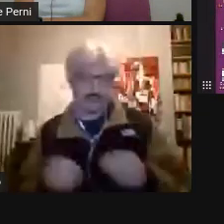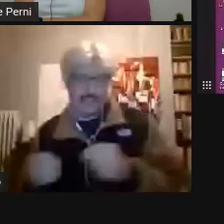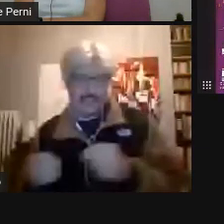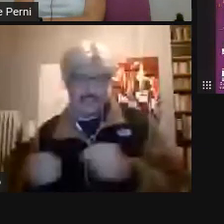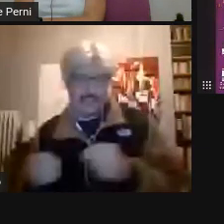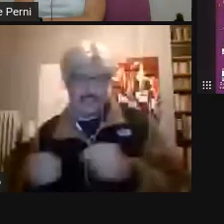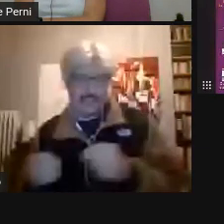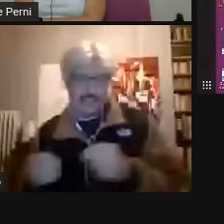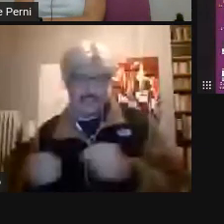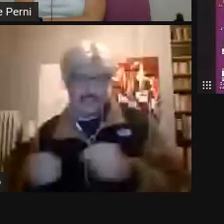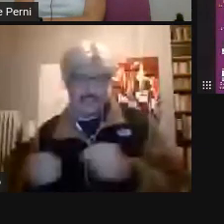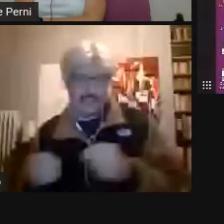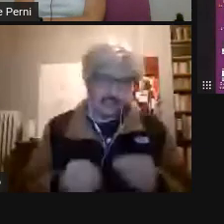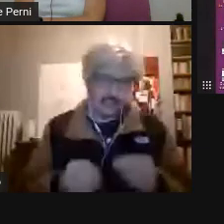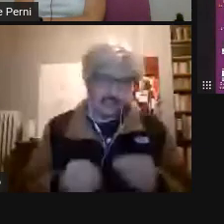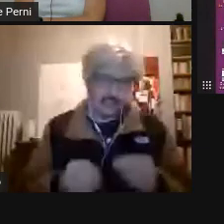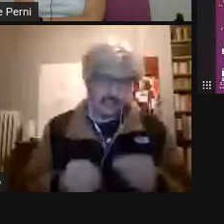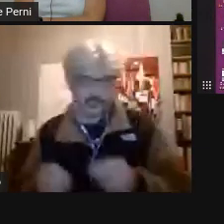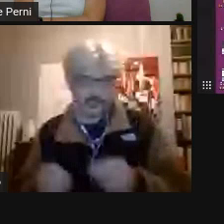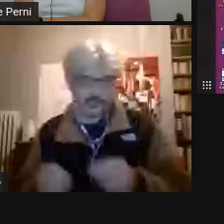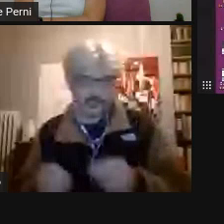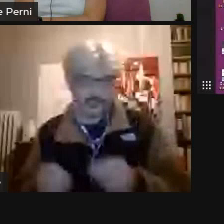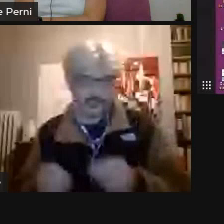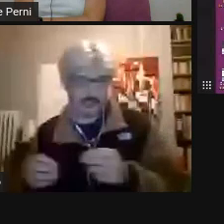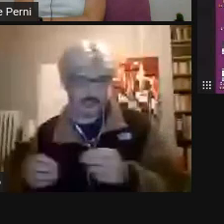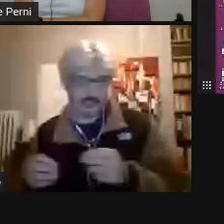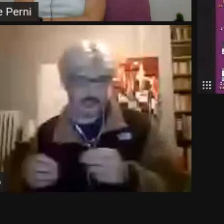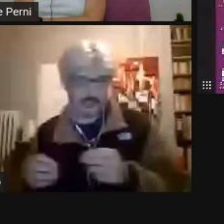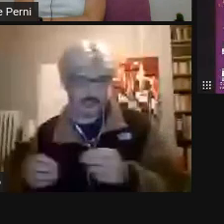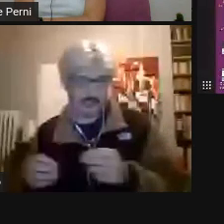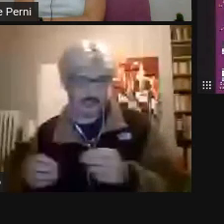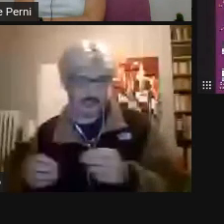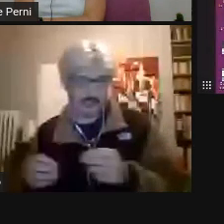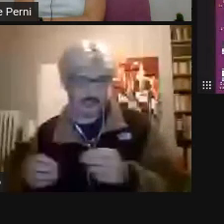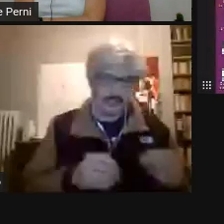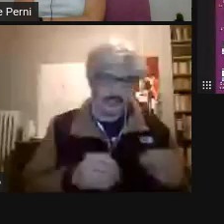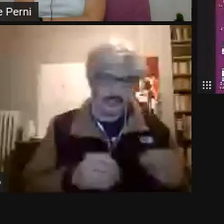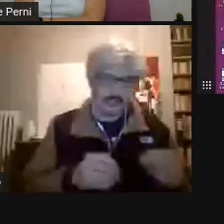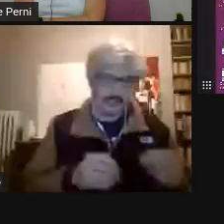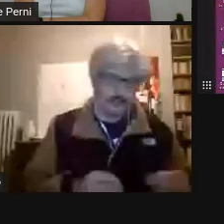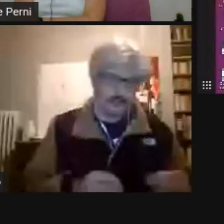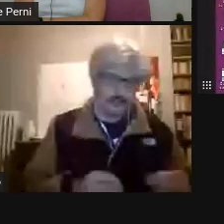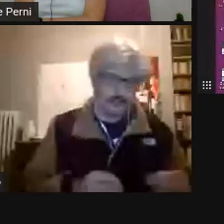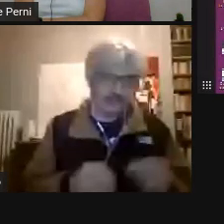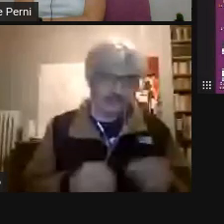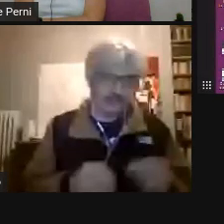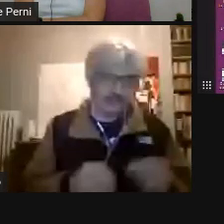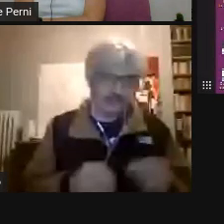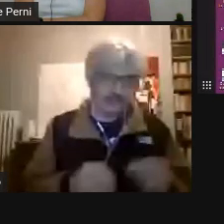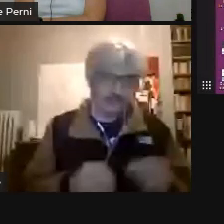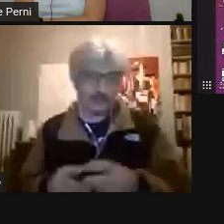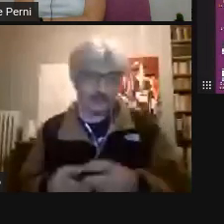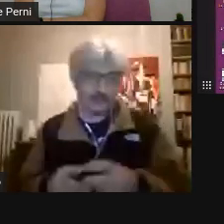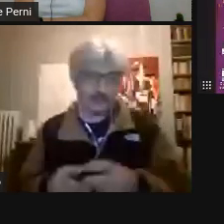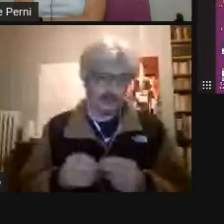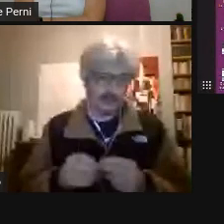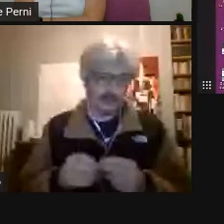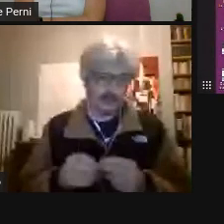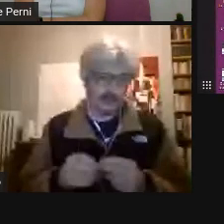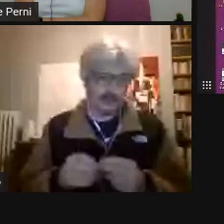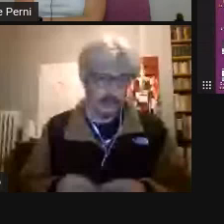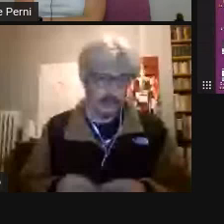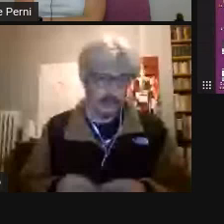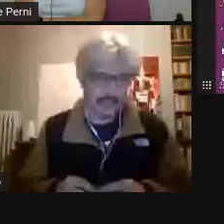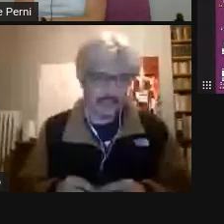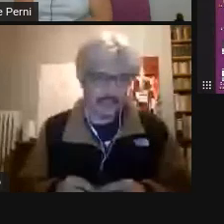tavolo nessuno chiede al falegname di certificargli il tavolo se invece fai un qualunque oggetto che